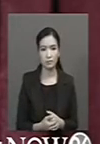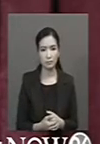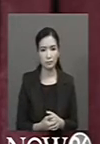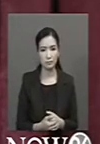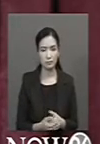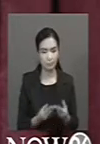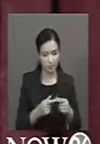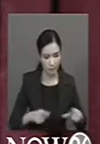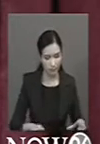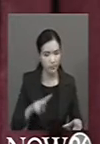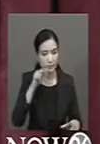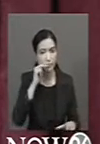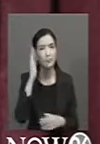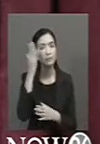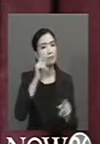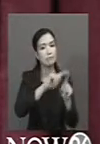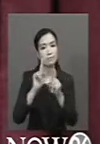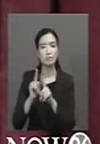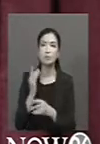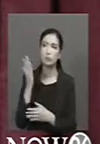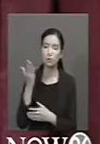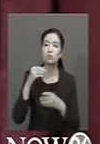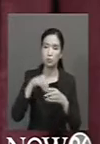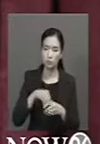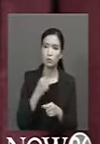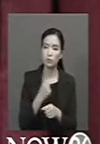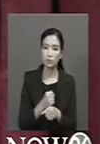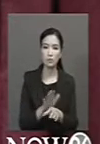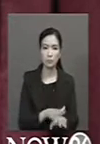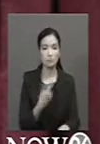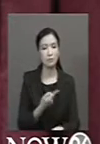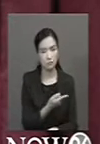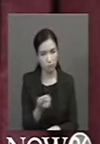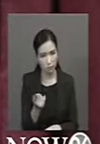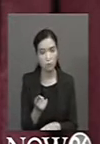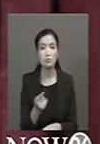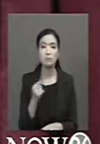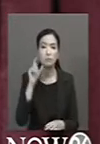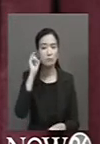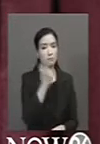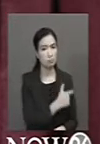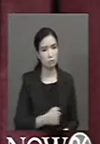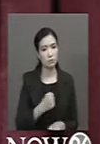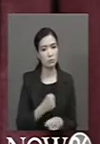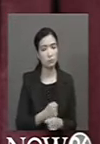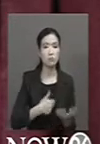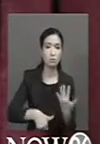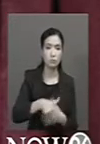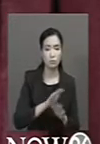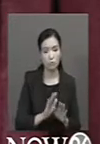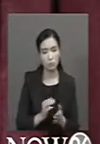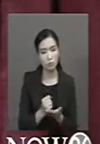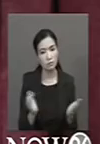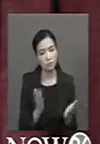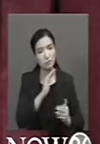พื้นดินพื้นน้ำอากาศทุกอย่างที่ท่านทรงทำไว้เพื่อพวกเราทุกคนในการรักษาความสมดุลทางธรรมชาติในการรักษาสิ่งแวดล้อมในการพัฒน